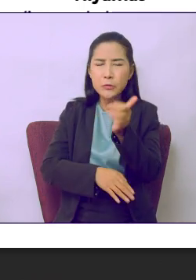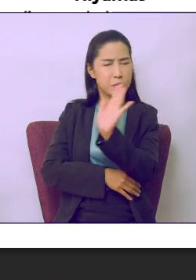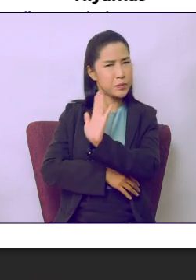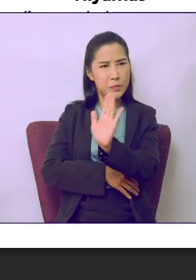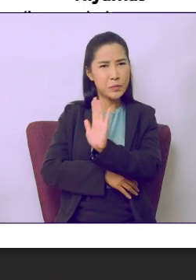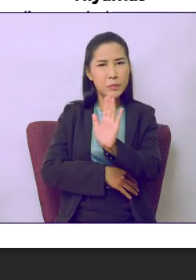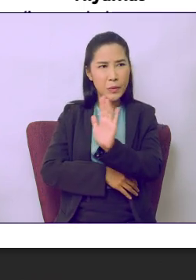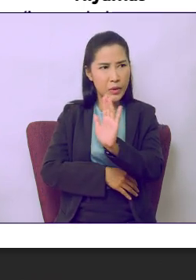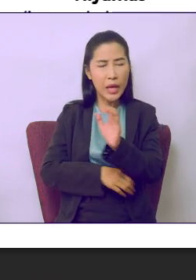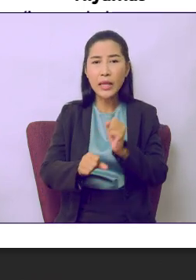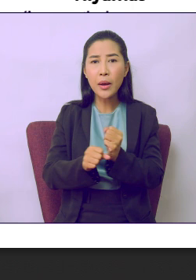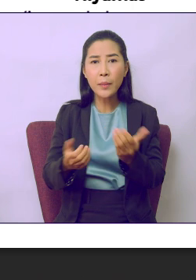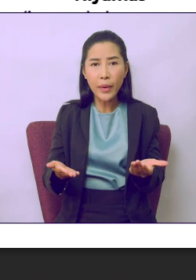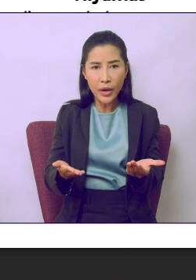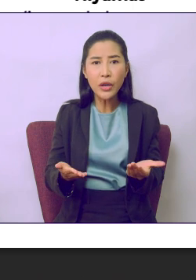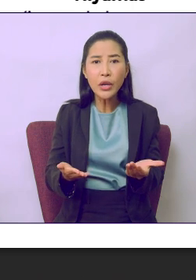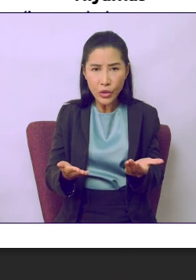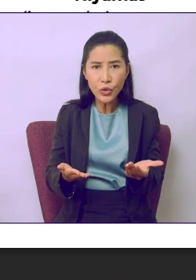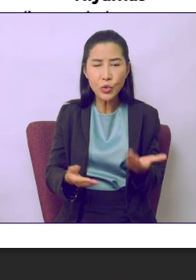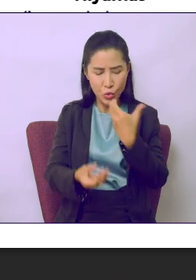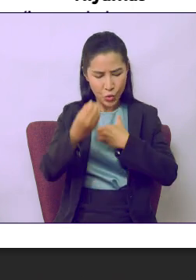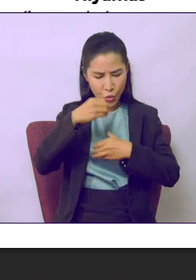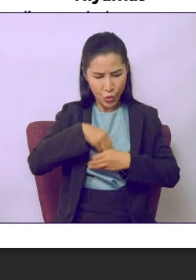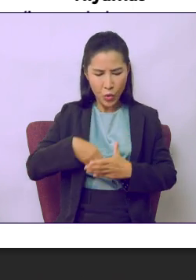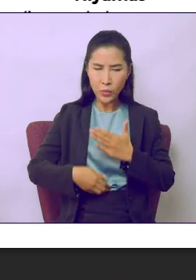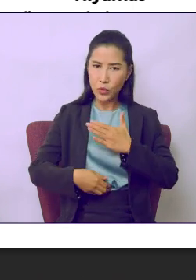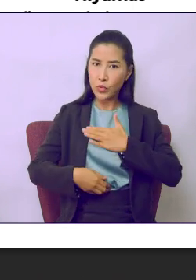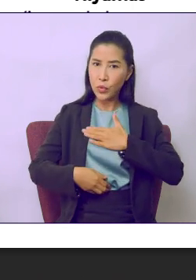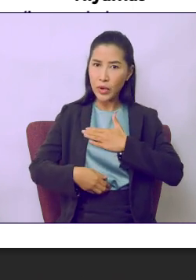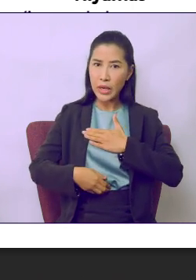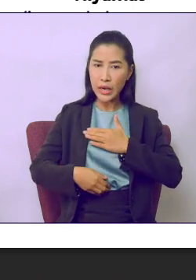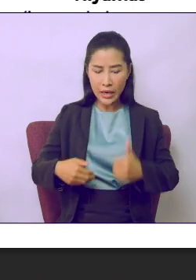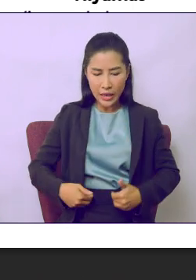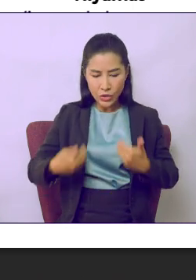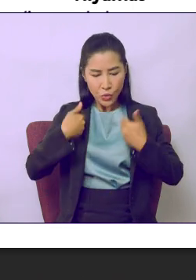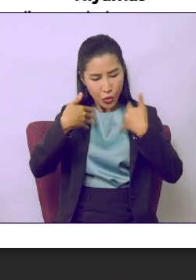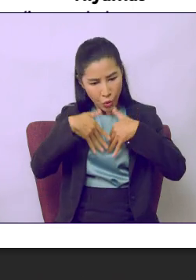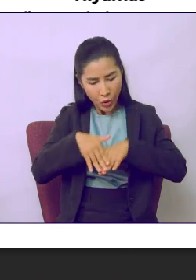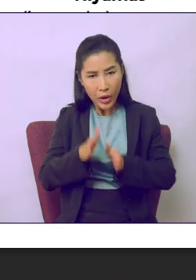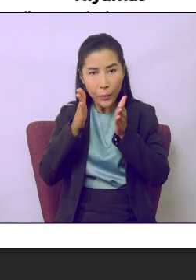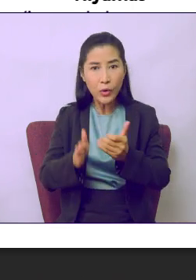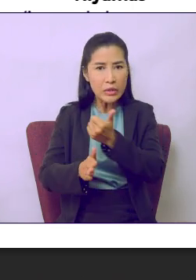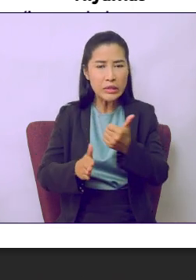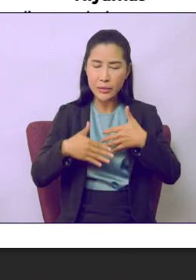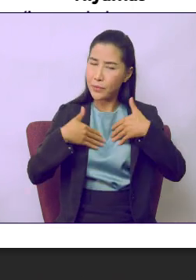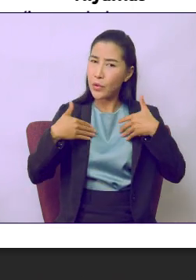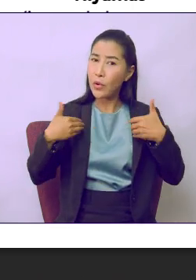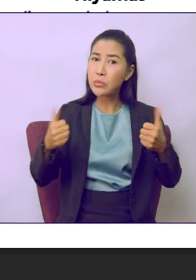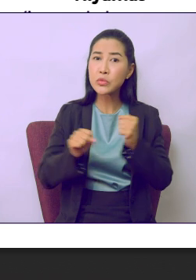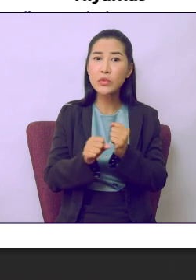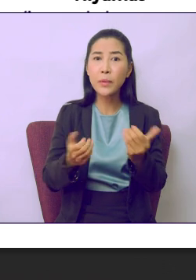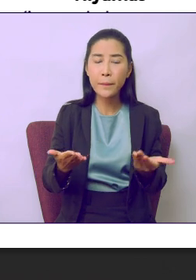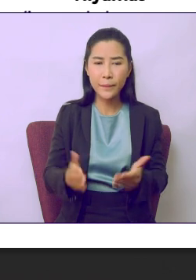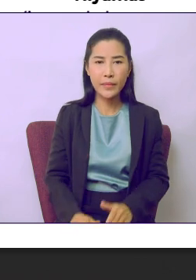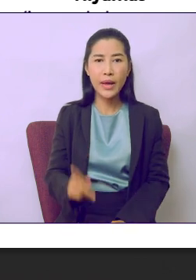ยังไงที่เราจะอยู่ร่วมกับตนเองอย่างมีความสุขแล้วก็ใช้ชีวิตอยู่ร่วมกับผู้อื่นอย่างมีความสุขเนาะนะครับอาสนะล่ะนะครับครับเมื่อกี้